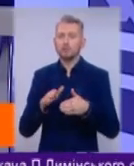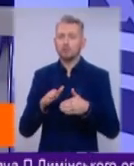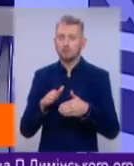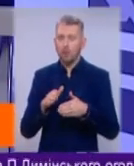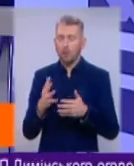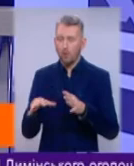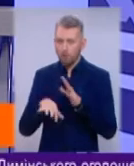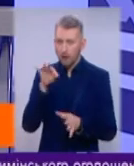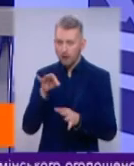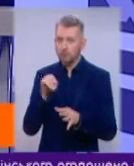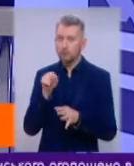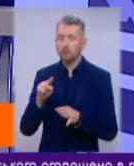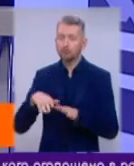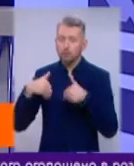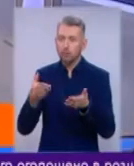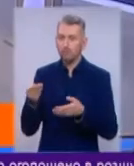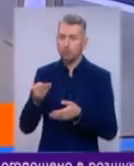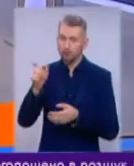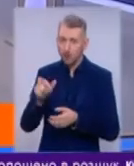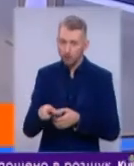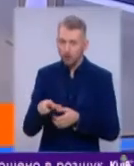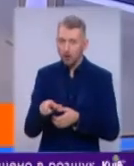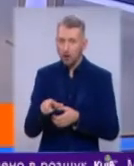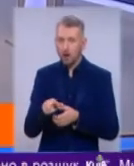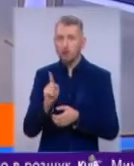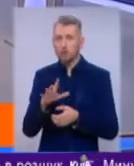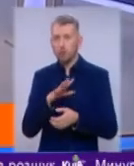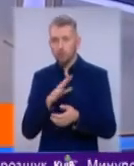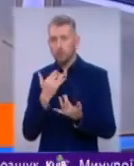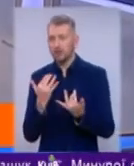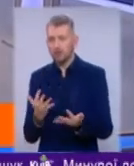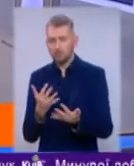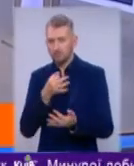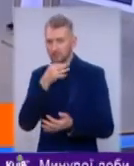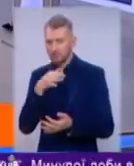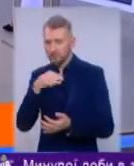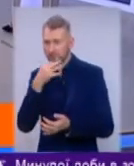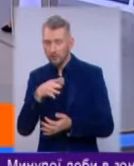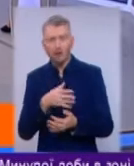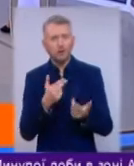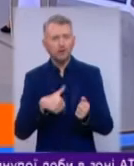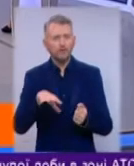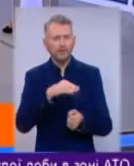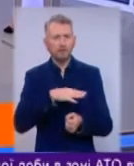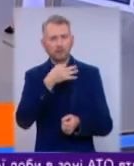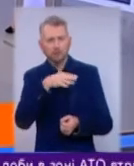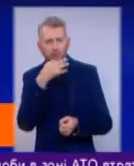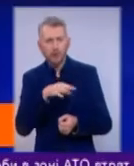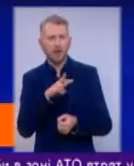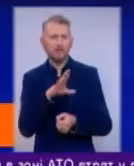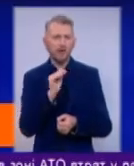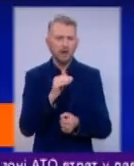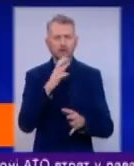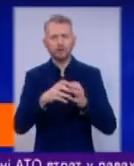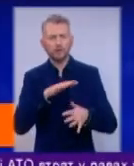Олексійович. Хоча до нього були претензії від МВФ, від Венеціанської комісії. Від всіх були претензії, окрім його найближчого оточення, Міжнародний валютний фонд,